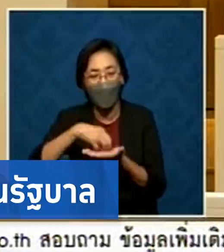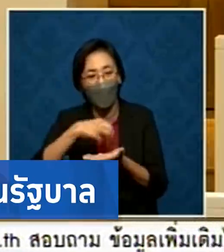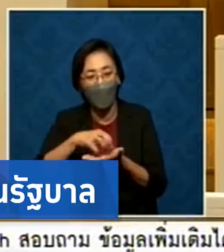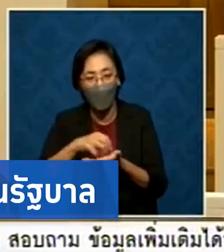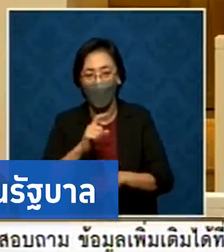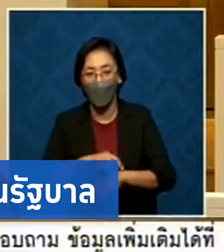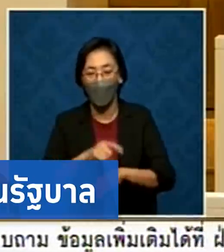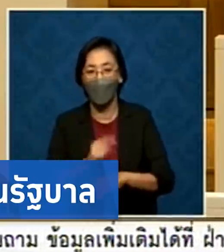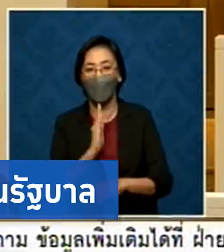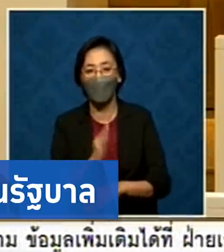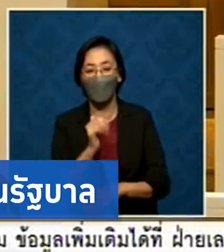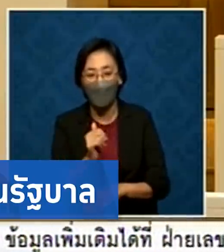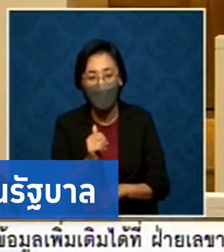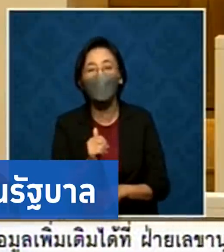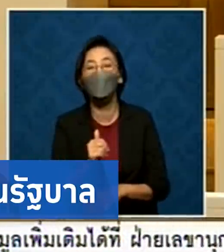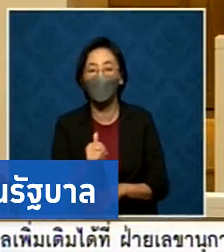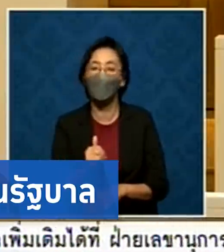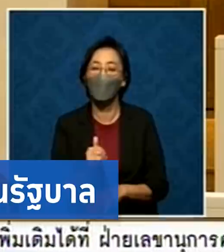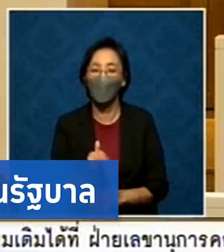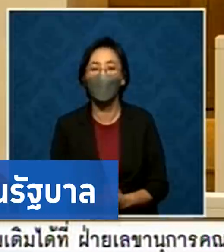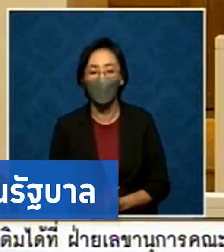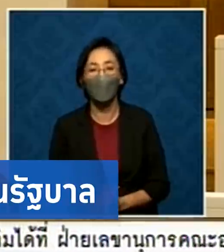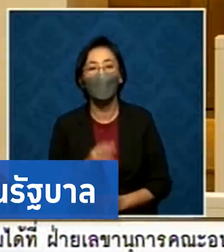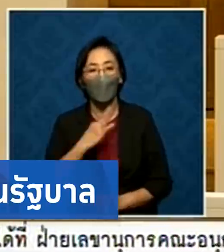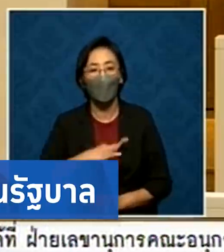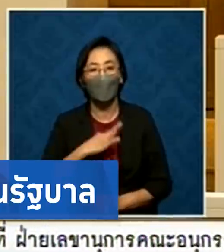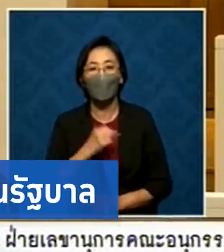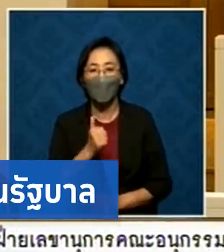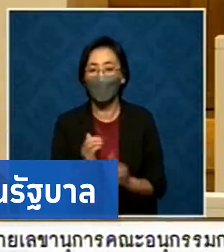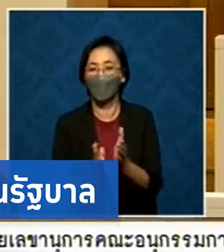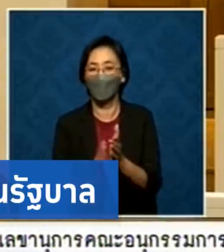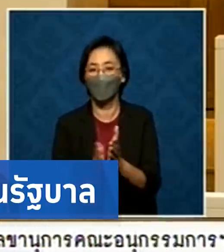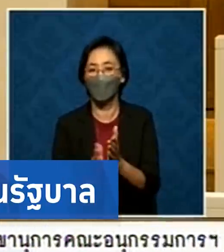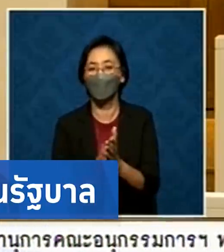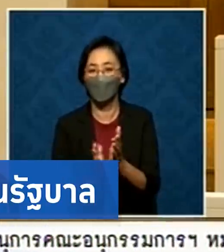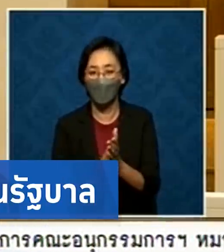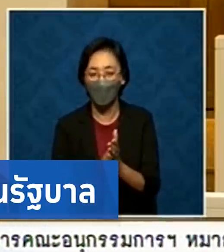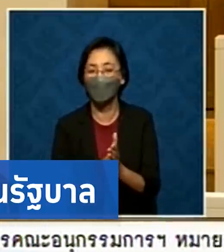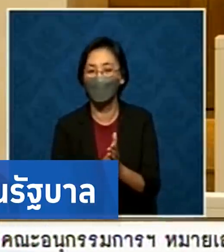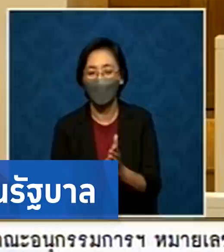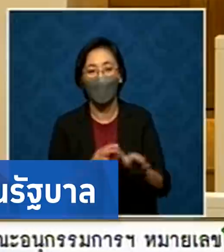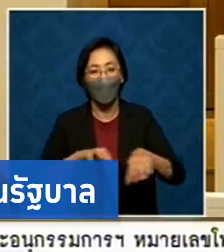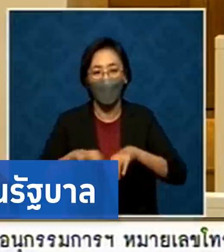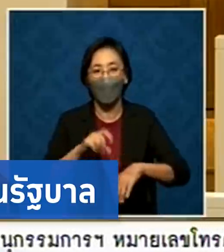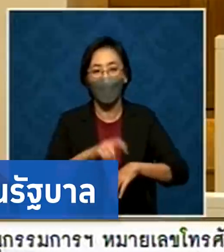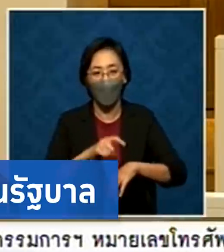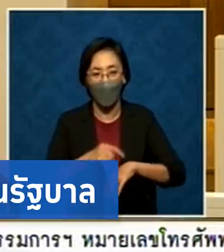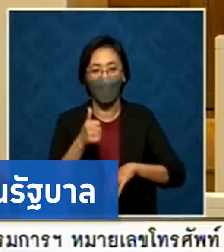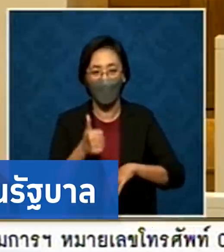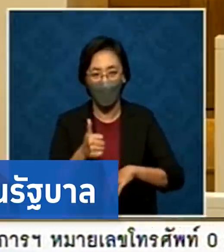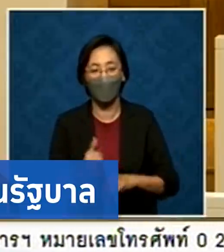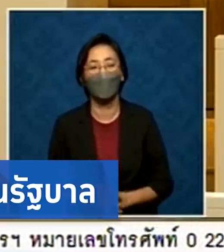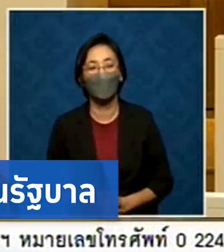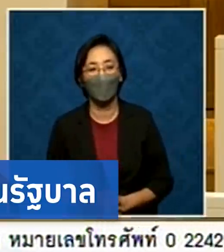นั้นโดนปริณาห์แจ้งความไปเรียบร้อยแล้วปริญญาบอกว่าต่อไปก็จะแจ้งความคุณชวนขอให้คุณราแม่ไปเป็นทนายความให้คุณชวน